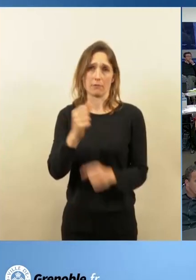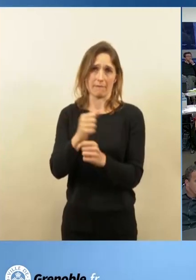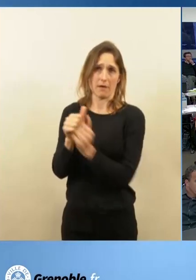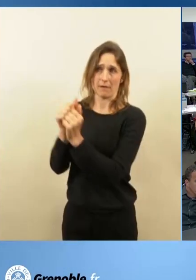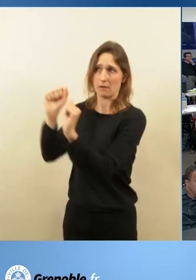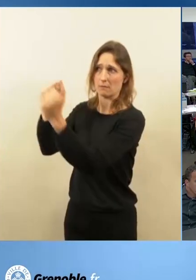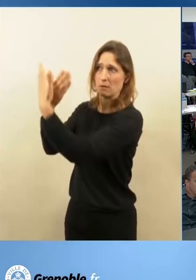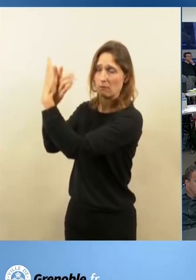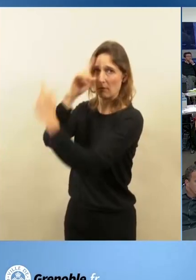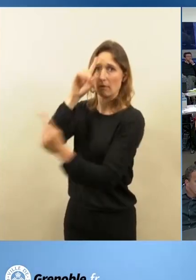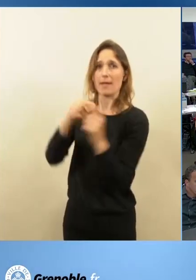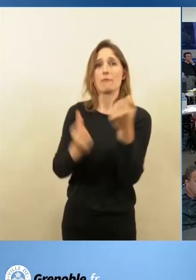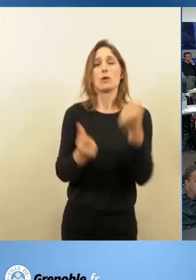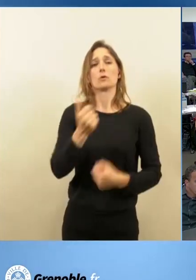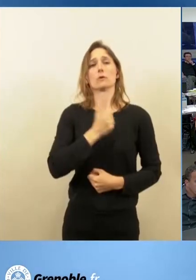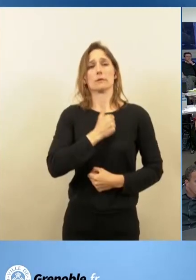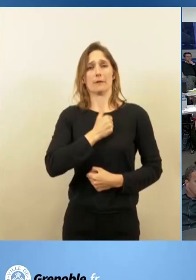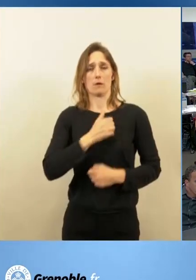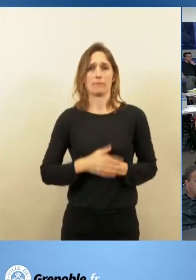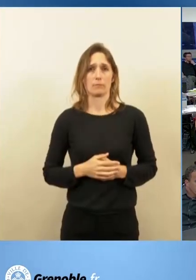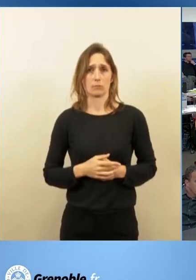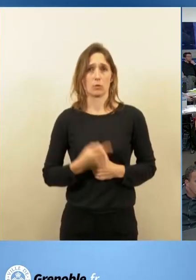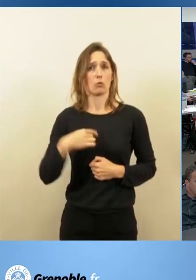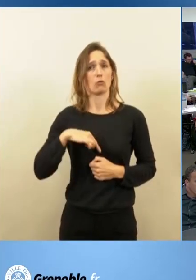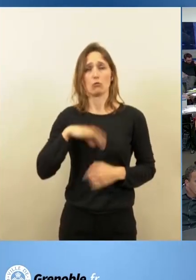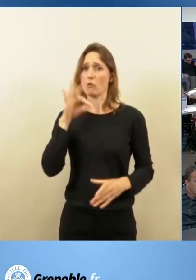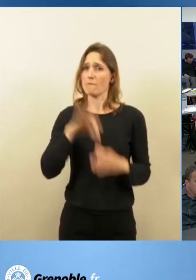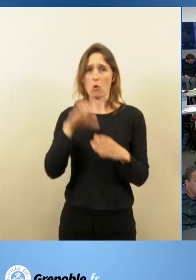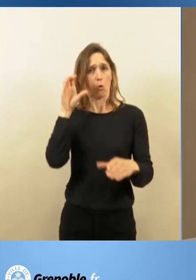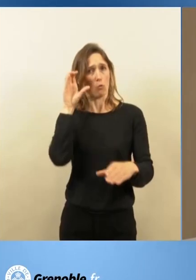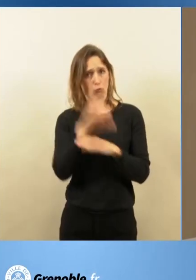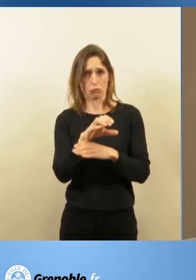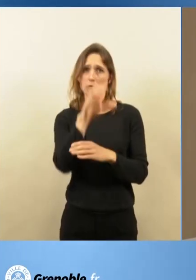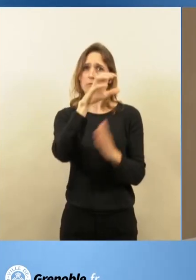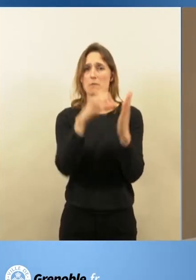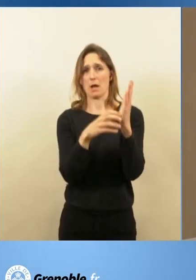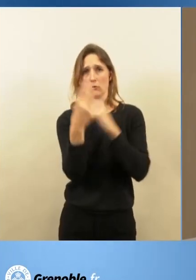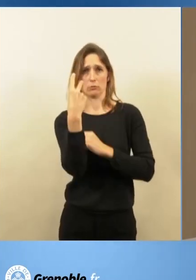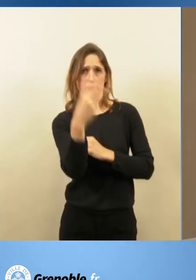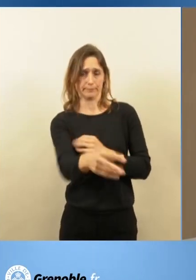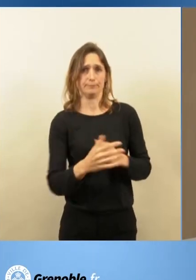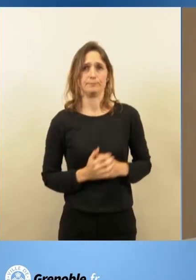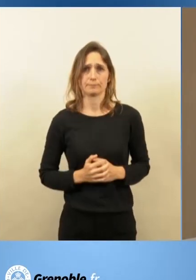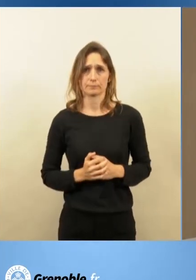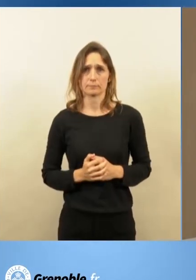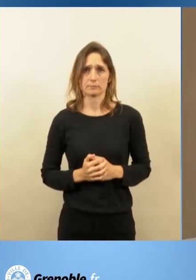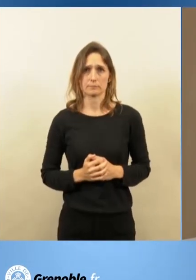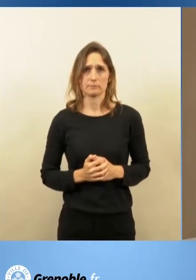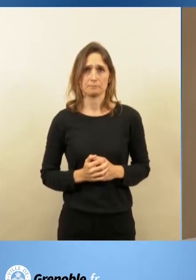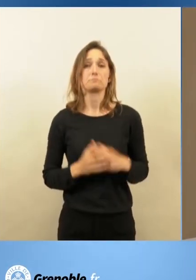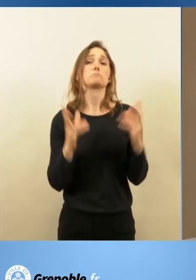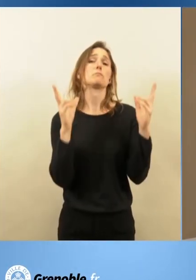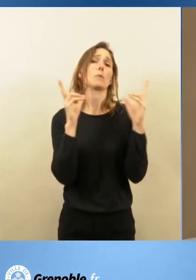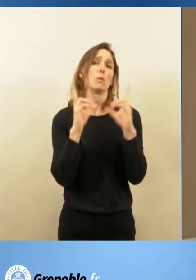les voitures particulières nous voterons contre votre délibération tout on vous expliquant au préalable pourquoi